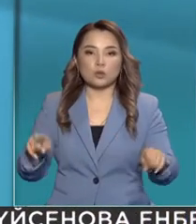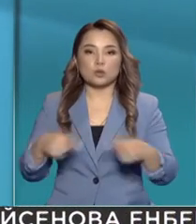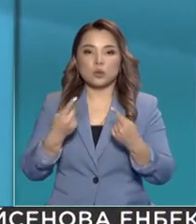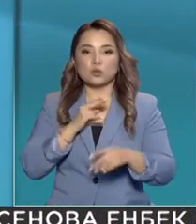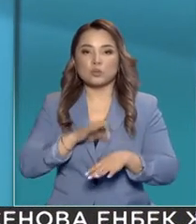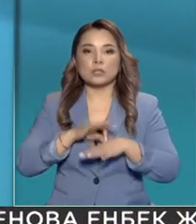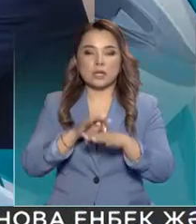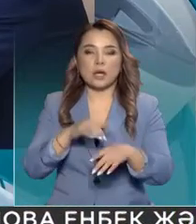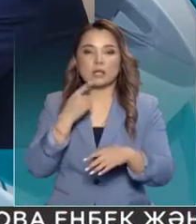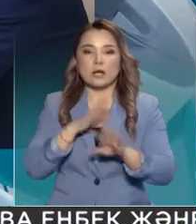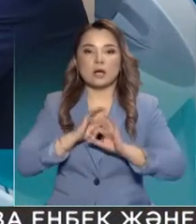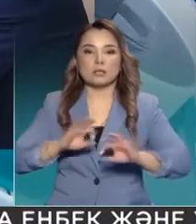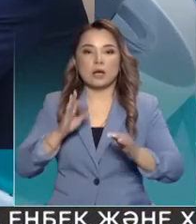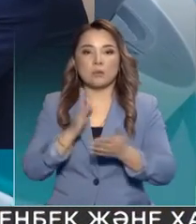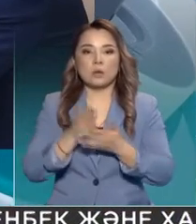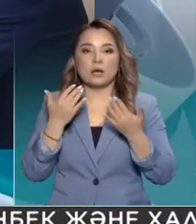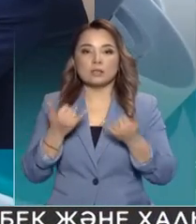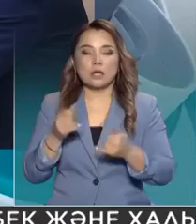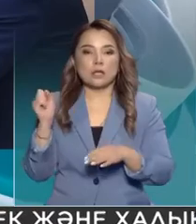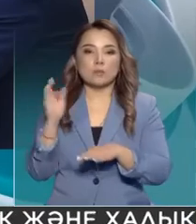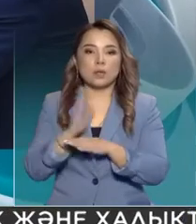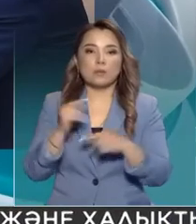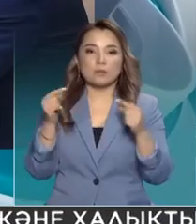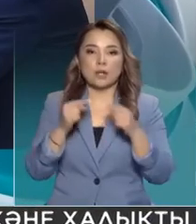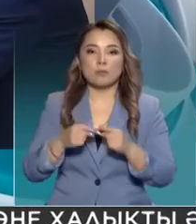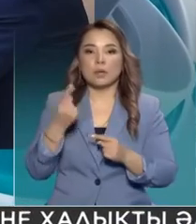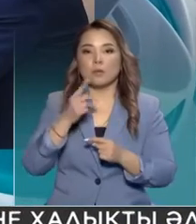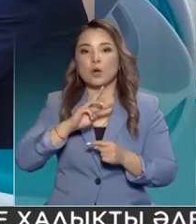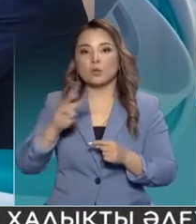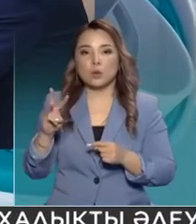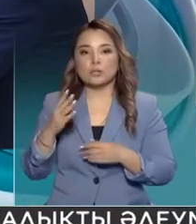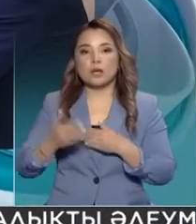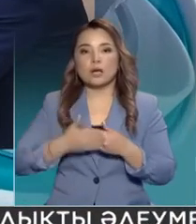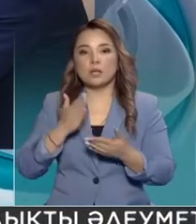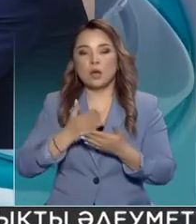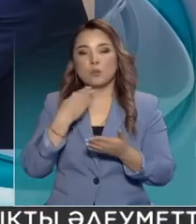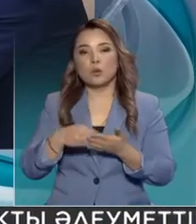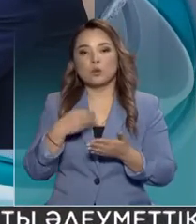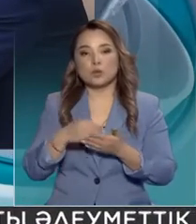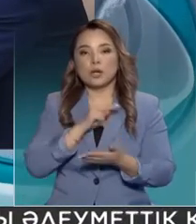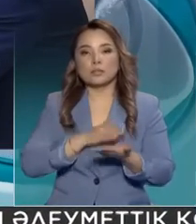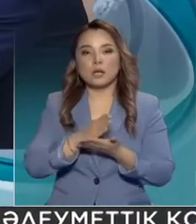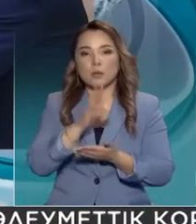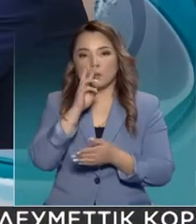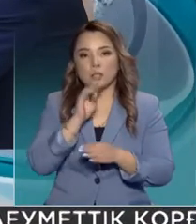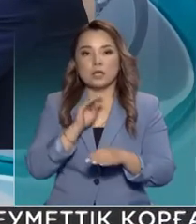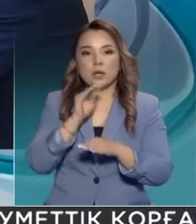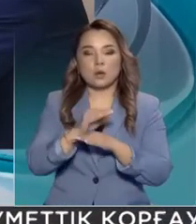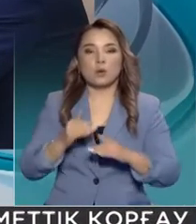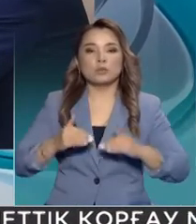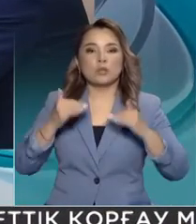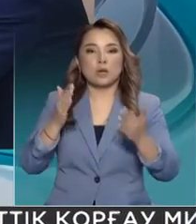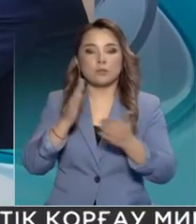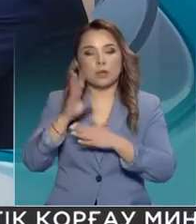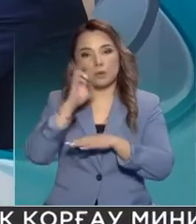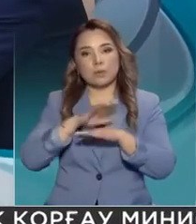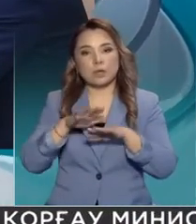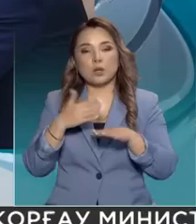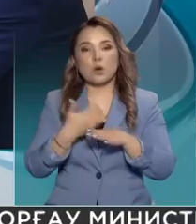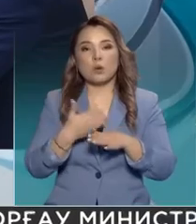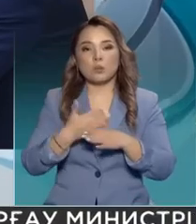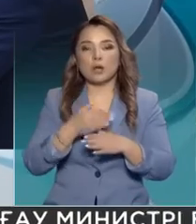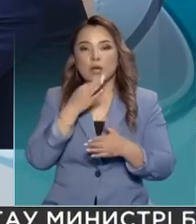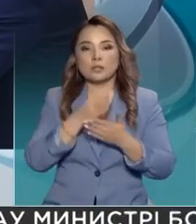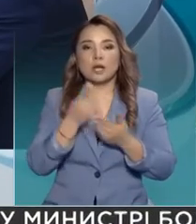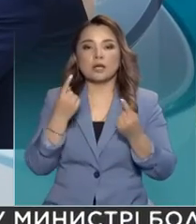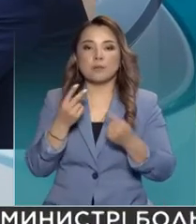туралы есеп берді. Айтуынша тапсырмаға сай 1 миллионнан астам бюджеттік сала қызметкерлерінің жалақысы өседі. Сондай-ақ мемлекеттен көмек алатын